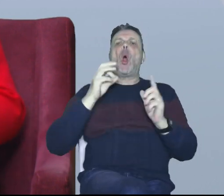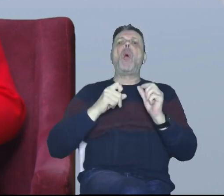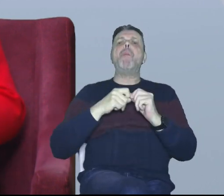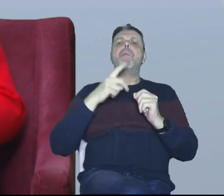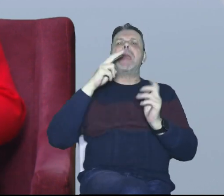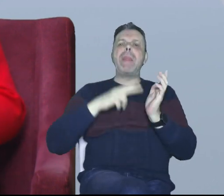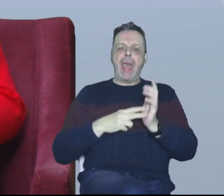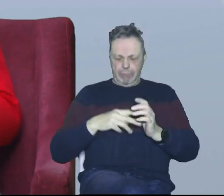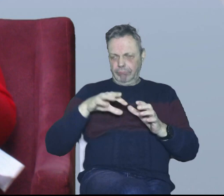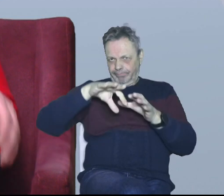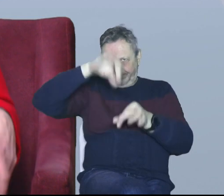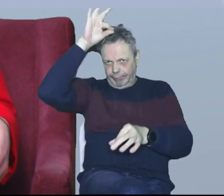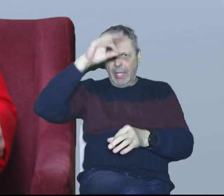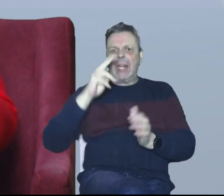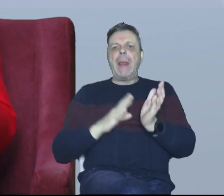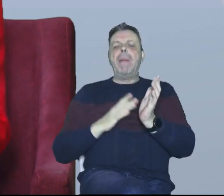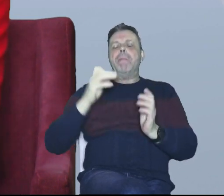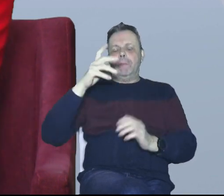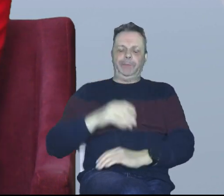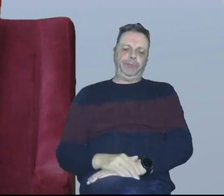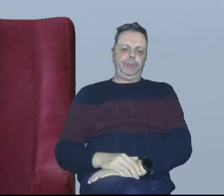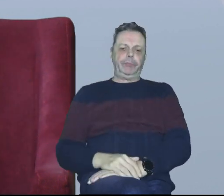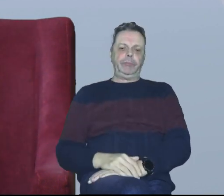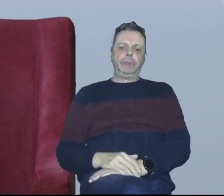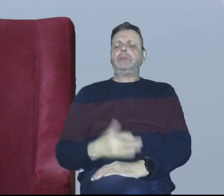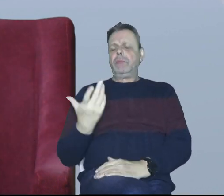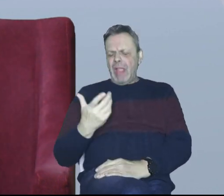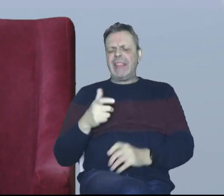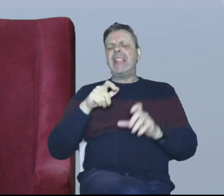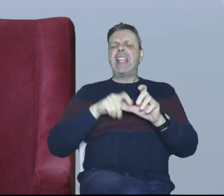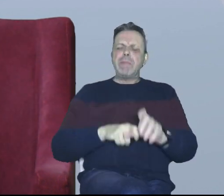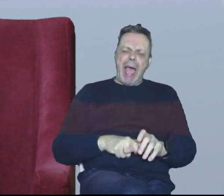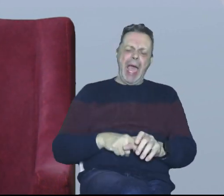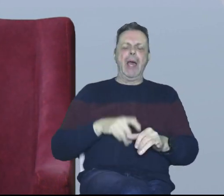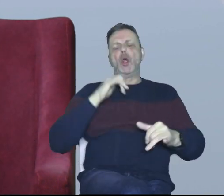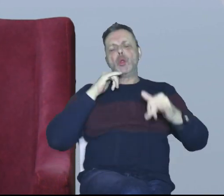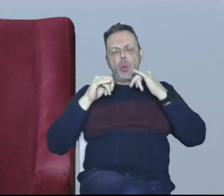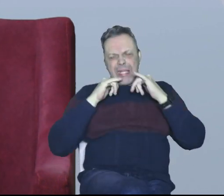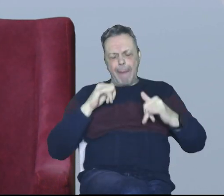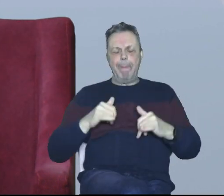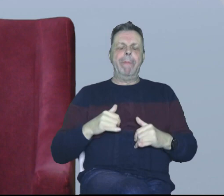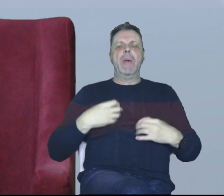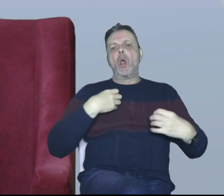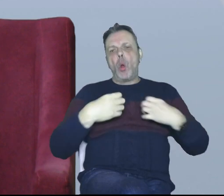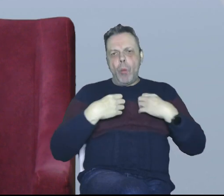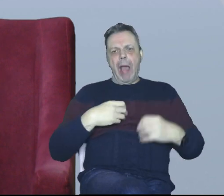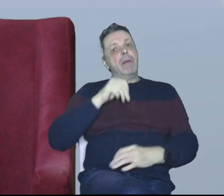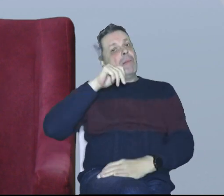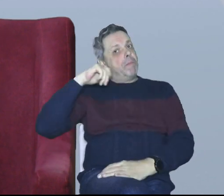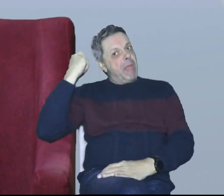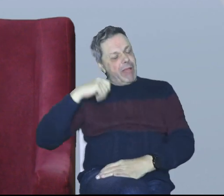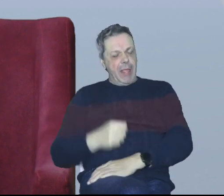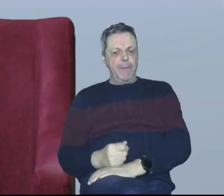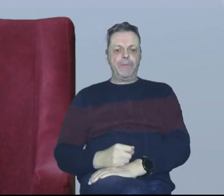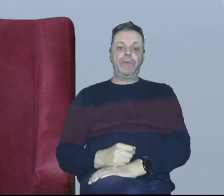novo. Kolumbine osmislila i oživjela Irena Matas, koja u svom portefelju spaja nautički turizam, glumu i pjevanje. Malo više o svemu